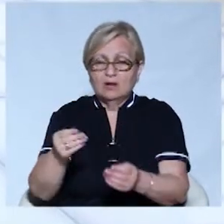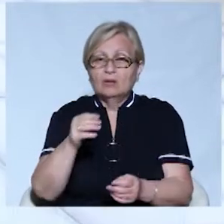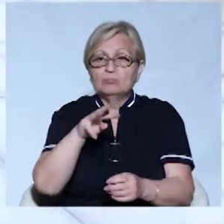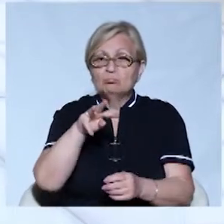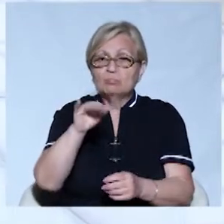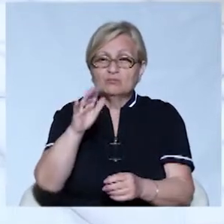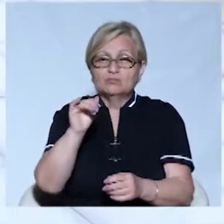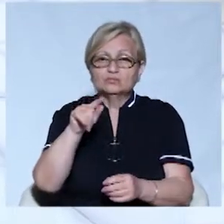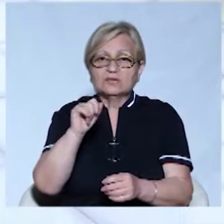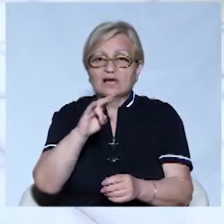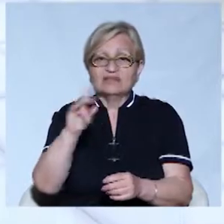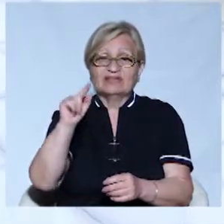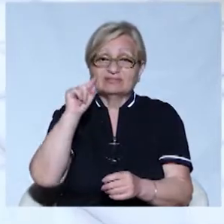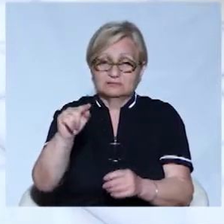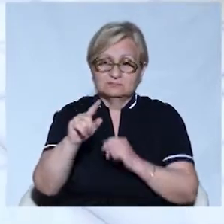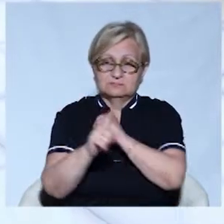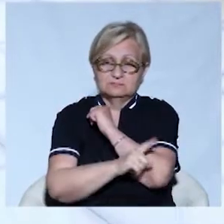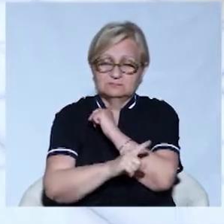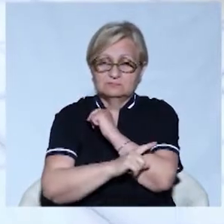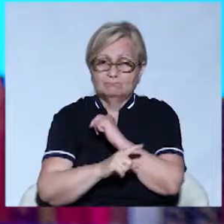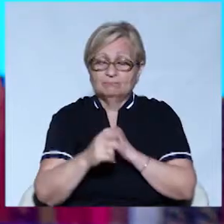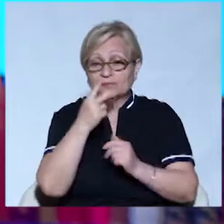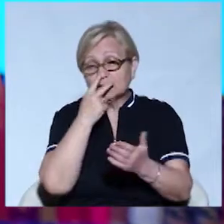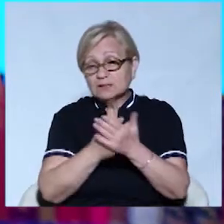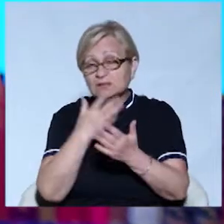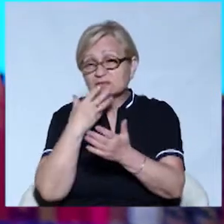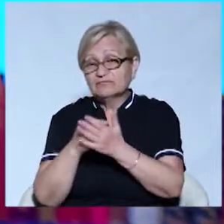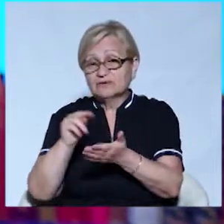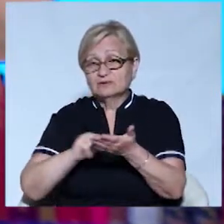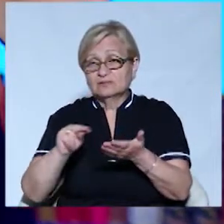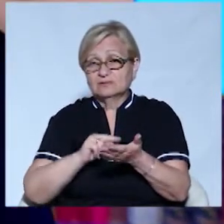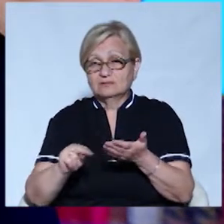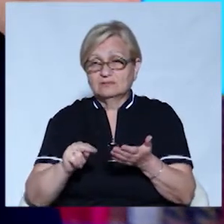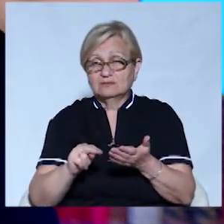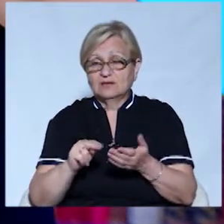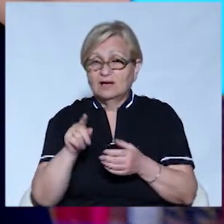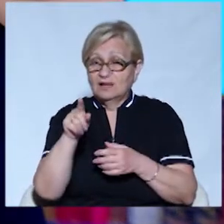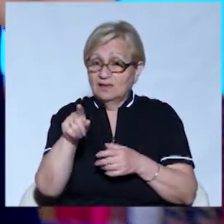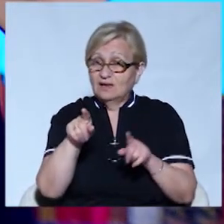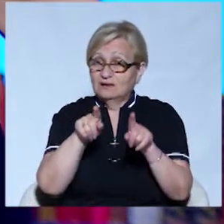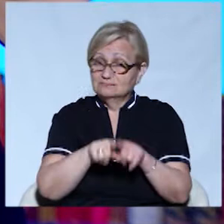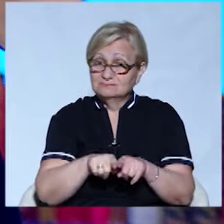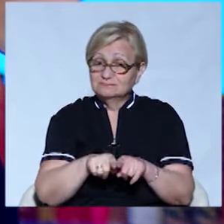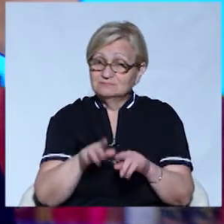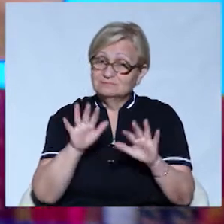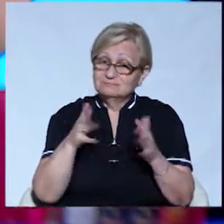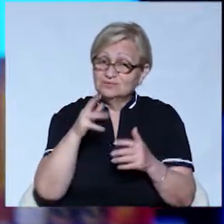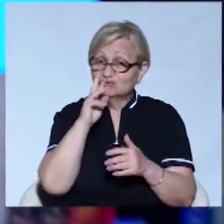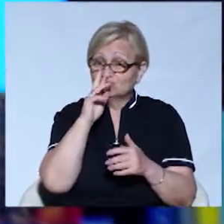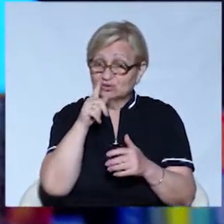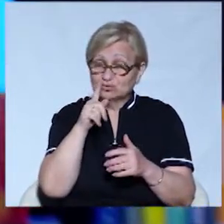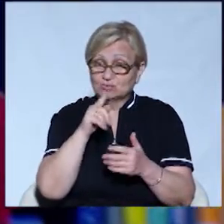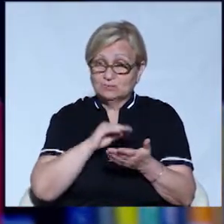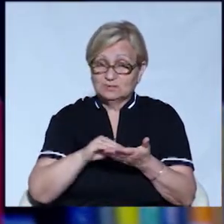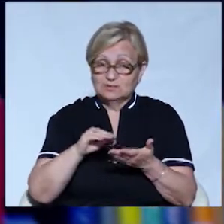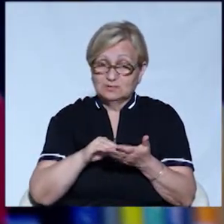სწორი. ახლა დააკვირდით თქვენს ნაწერს. ხომ არ მოხდა რომ სადმე შეცდომით